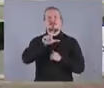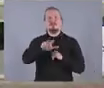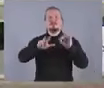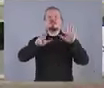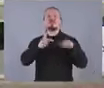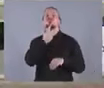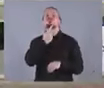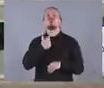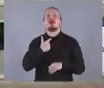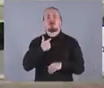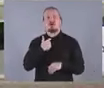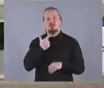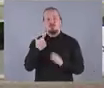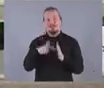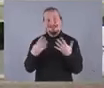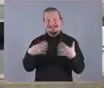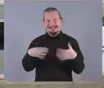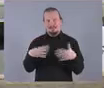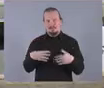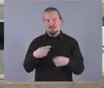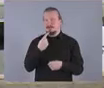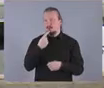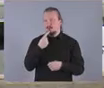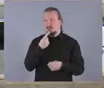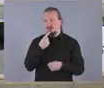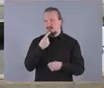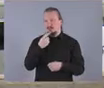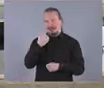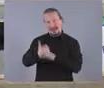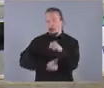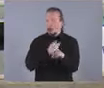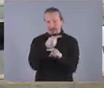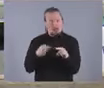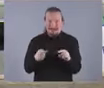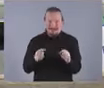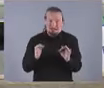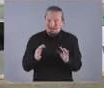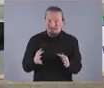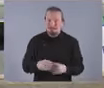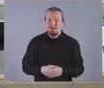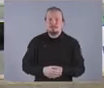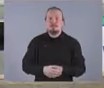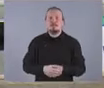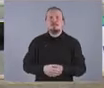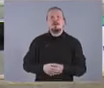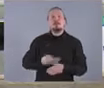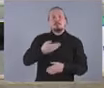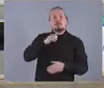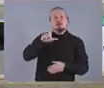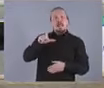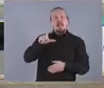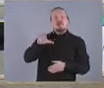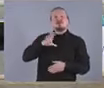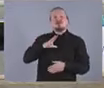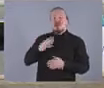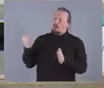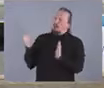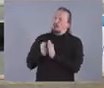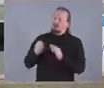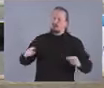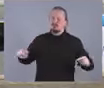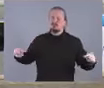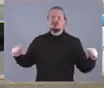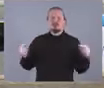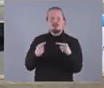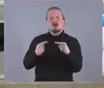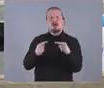2019 il y a donc quasiment jour pour jour un an et demi la métropole européenne de Lille s'est doté d'un schéma directeur des